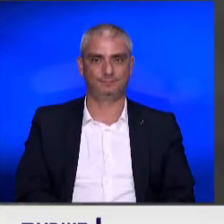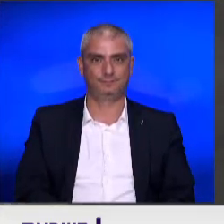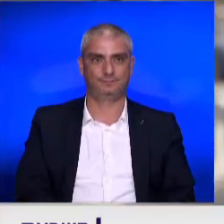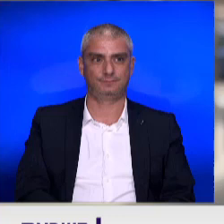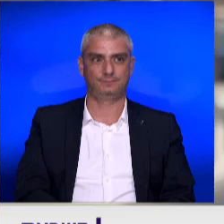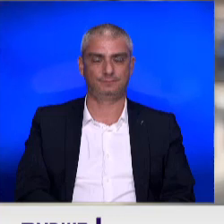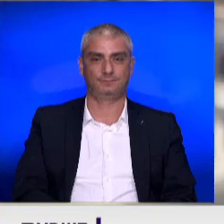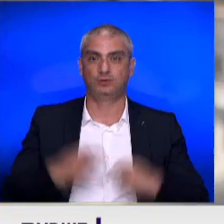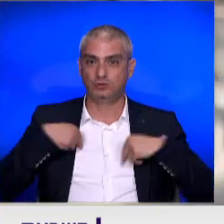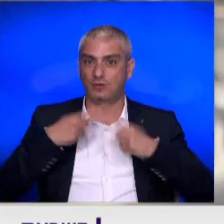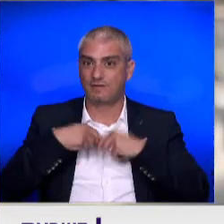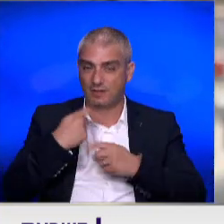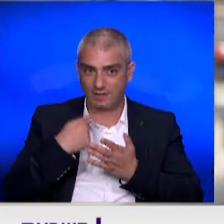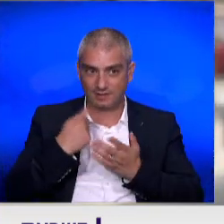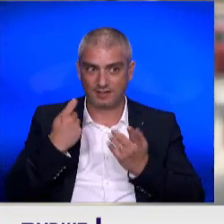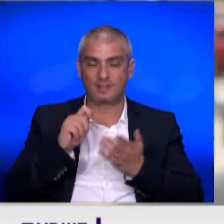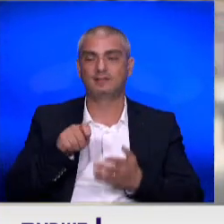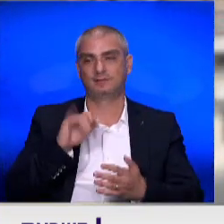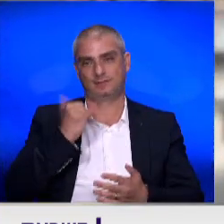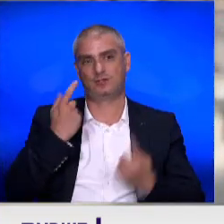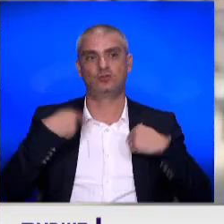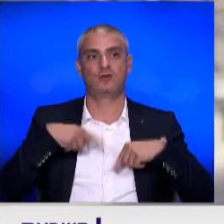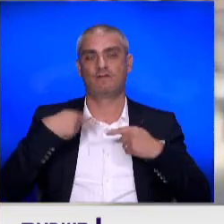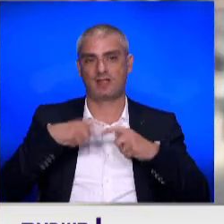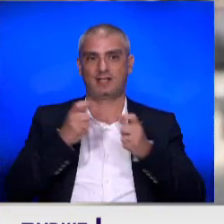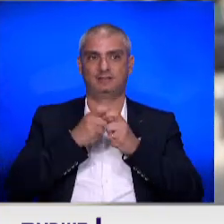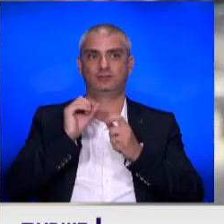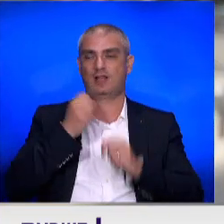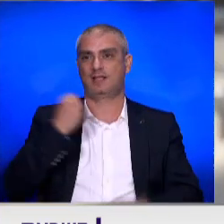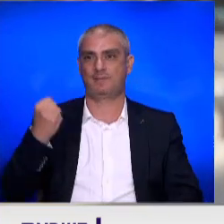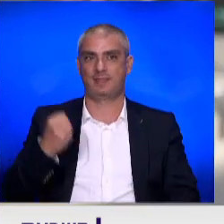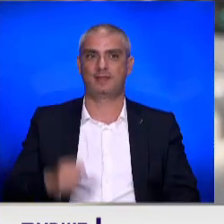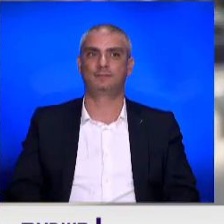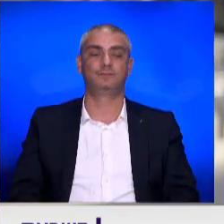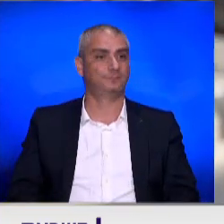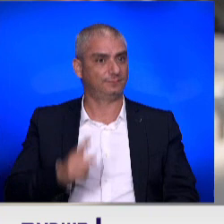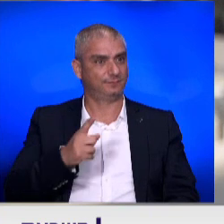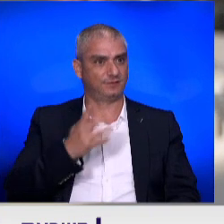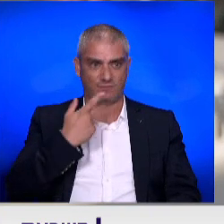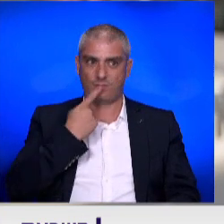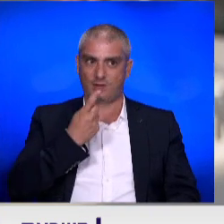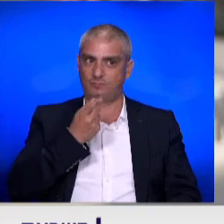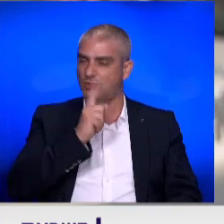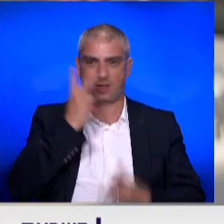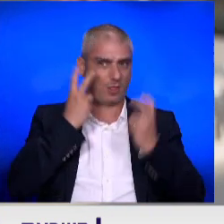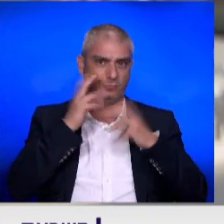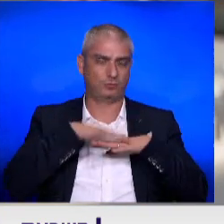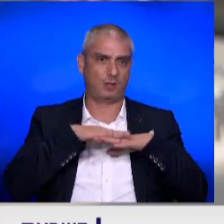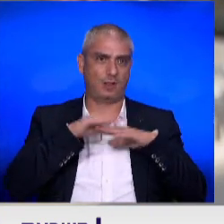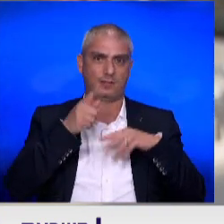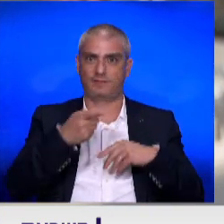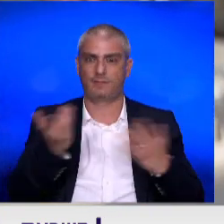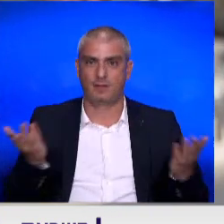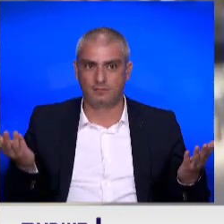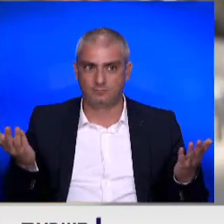יושב ראש ועדת הכנסת? יושב ראש ועדת הכנסת ויושב ראש הסיעה של ימינה. יפה. אבל אומרים עליך, אתה יודע, שאתה לא מנוסה לתפקידים